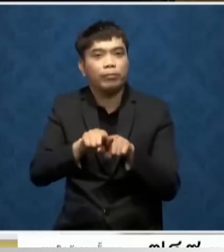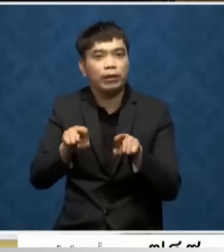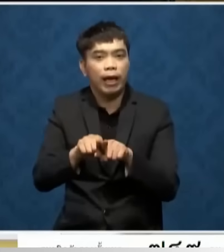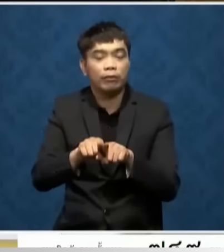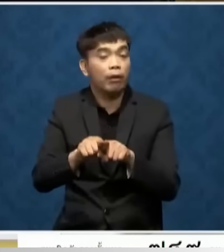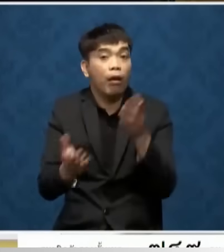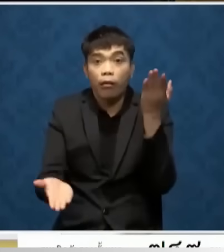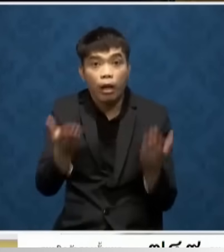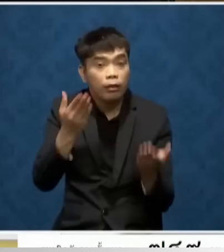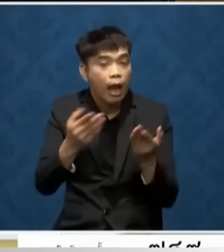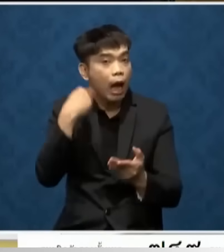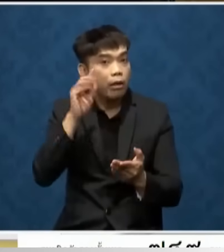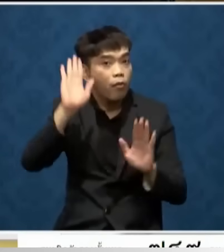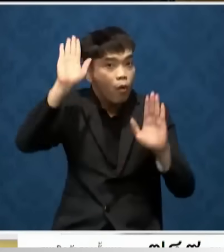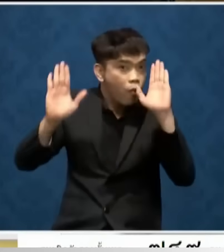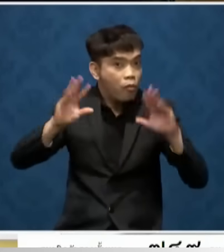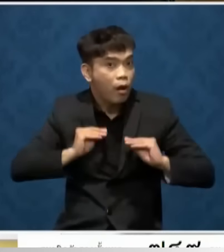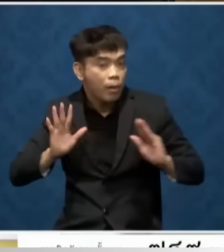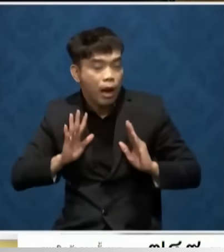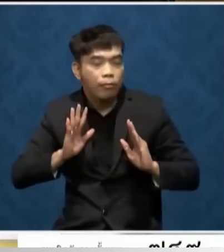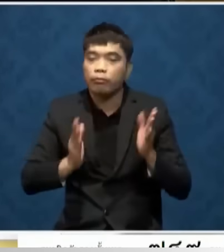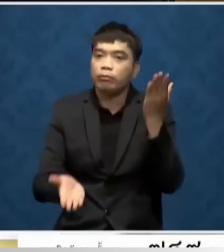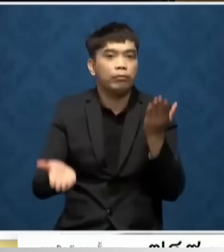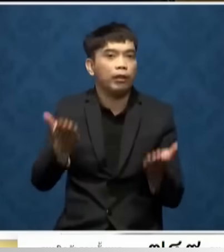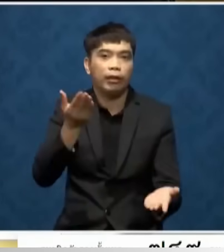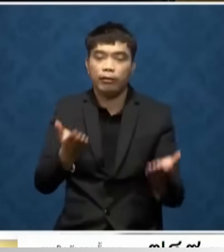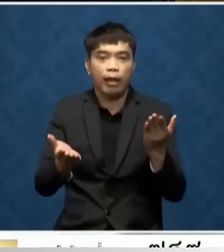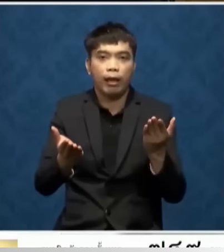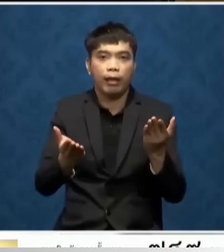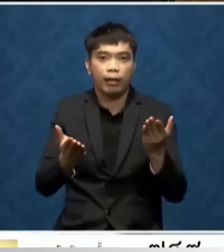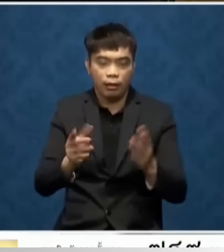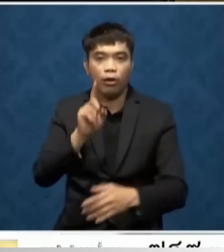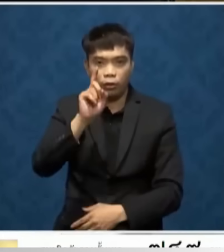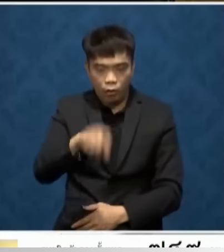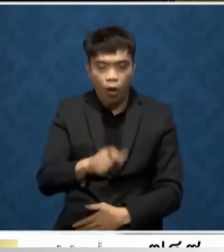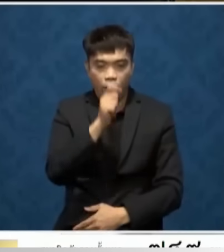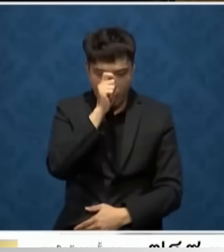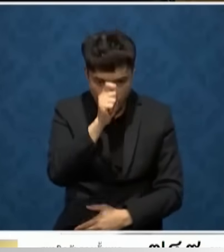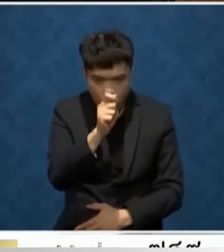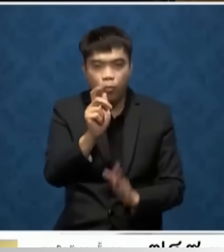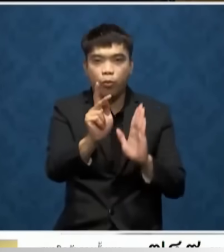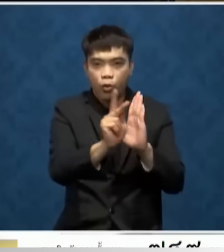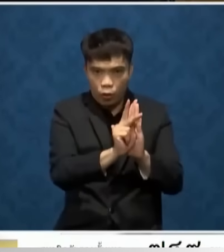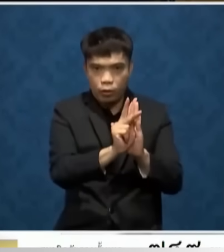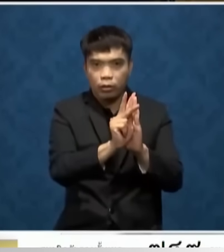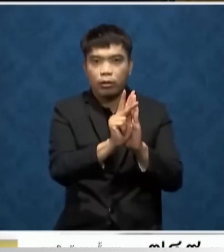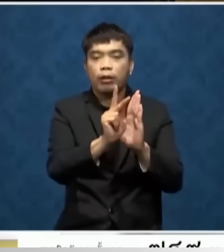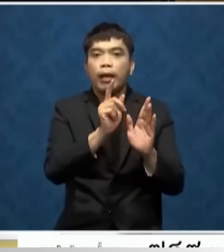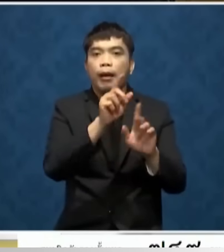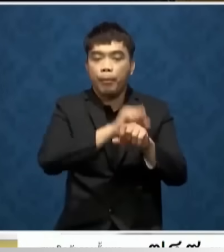ตและให้ความเห็นชอบหรือไม่ให้ความเห็นชอบอย่างไรท่านคงเคารพกฎกติกาของกฎหมายและรัฐธรรม